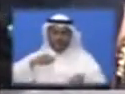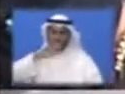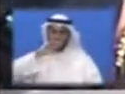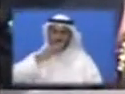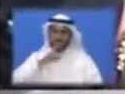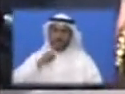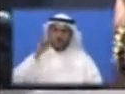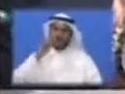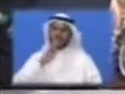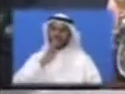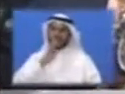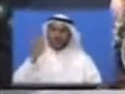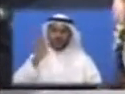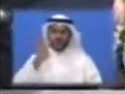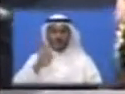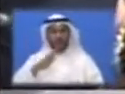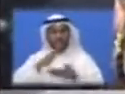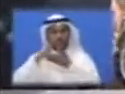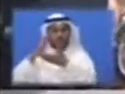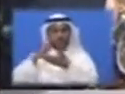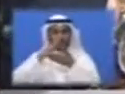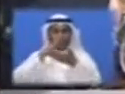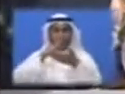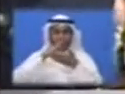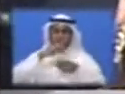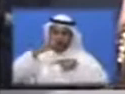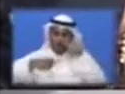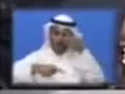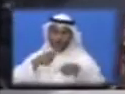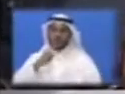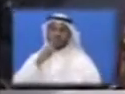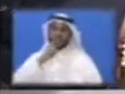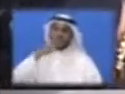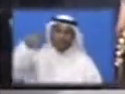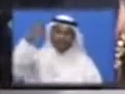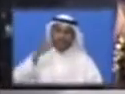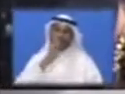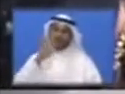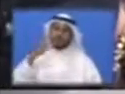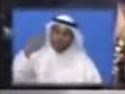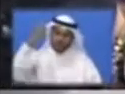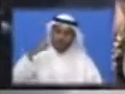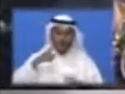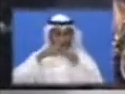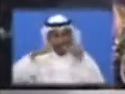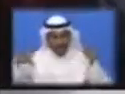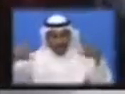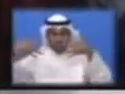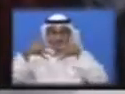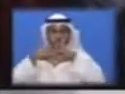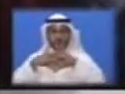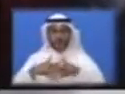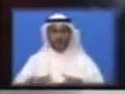يعني تكريما لأمهات المعاقين، وإن شاء الله من السنة الجاية راح إن شاء الله نحتفل بعد على مستوى دول الخليج إن شاء